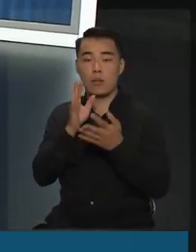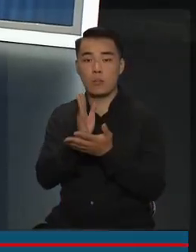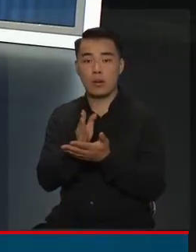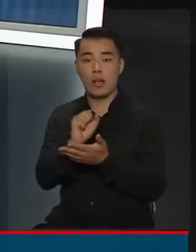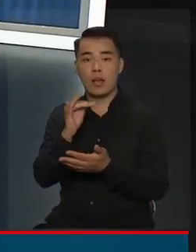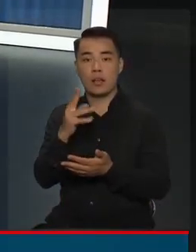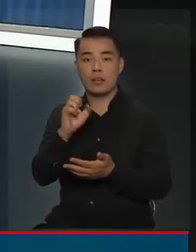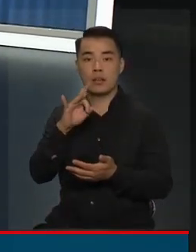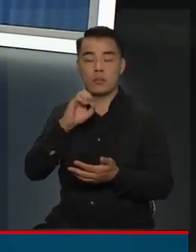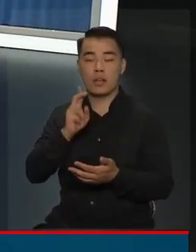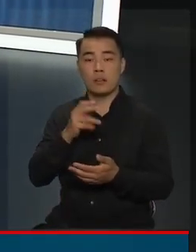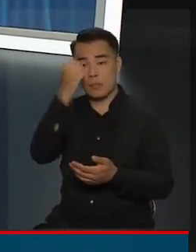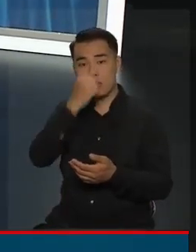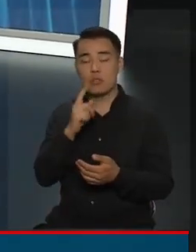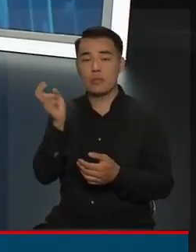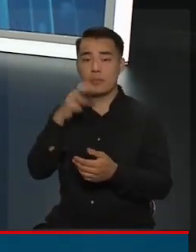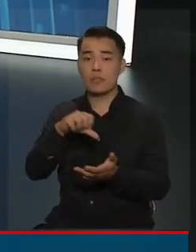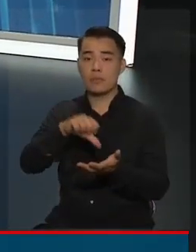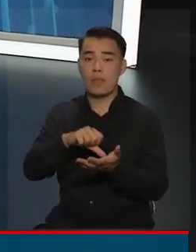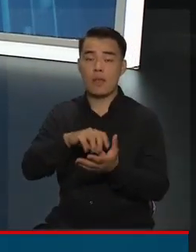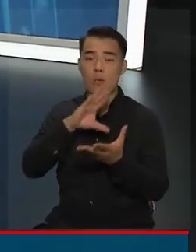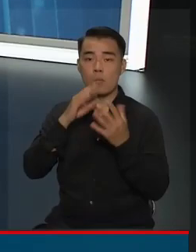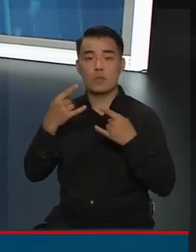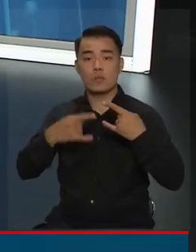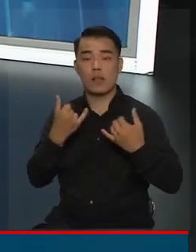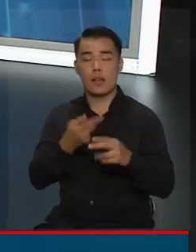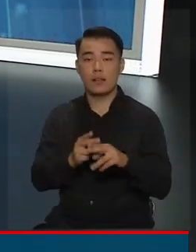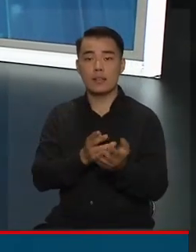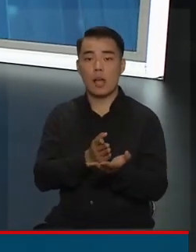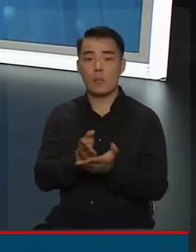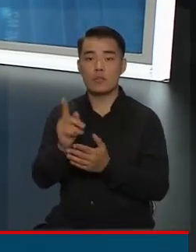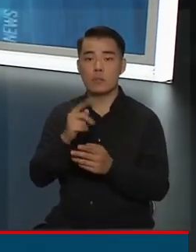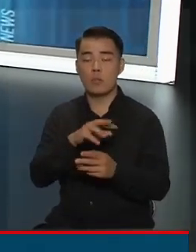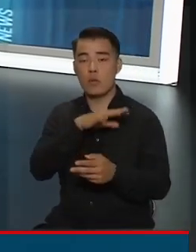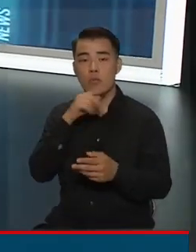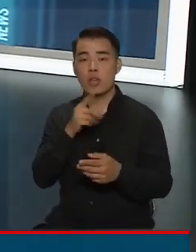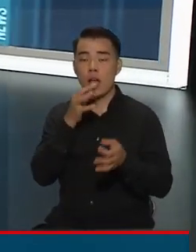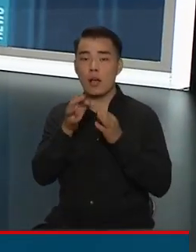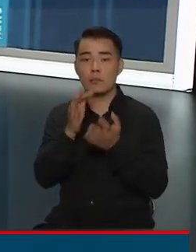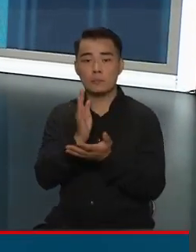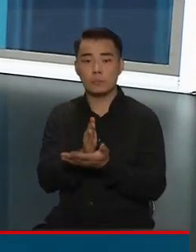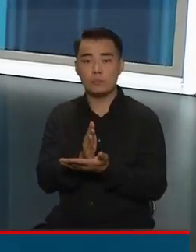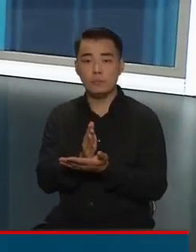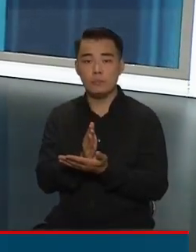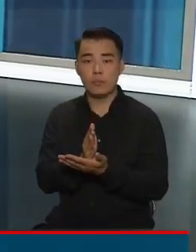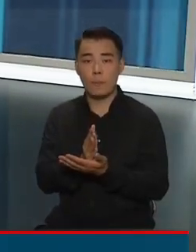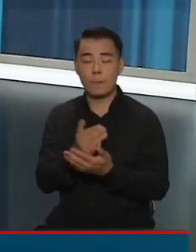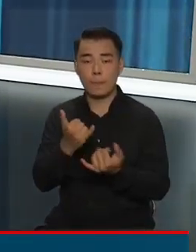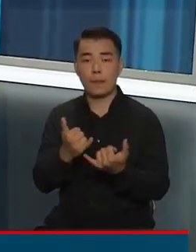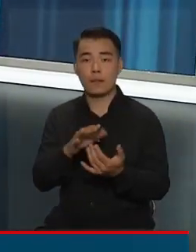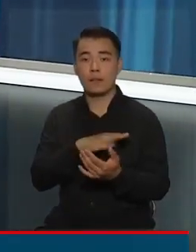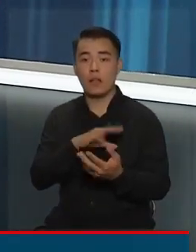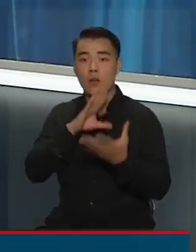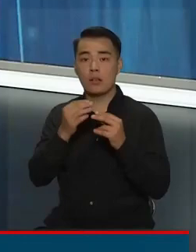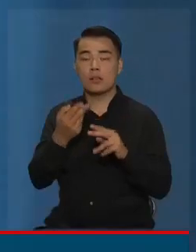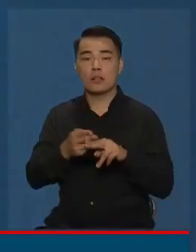Айдарбек мырза, уақыт бөліп студиямызға келгеніңізге көп рахмет. Енді бұл сала көптен бері талқыланып келеді. Енді биыл диқандарға